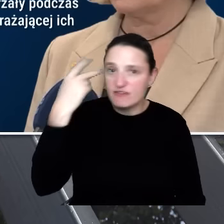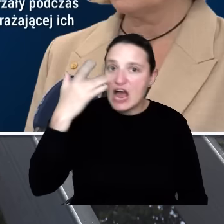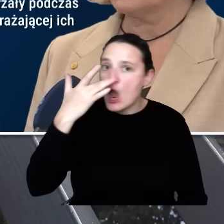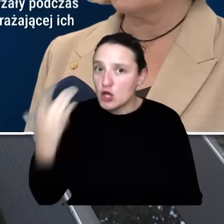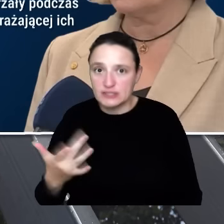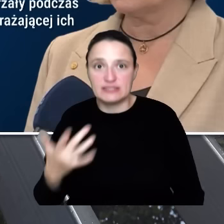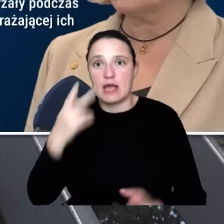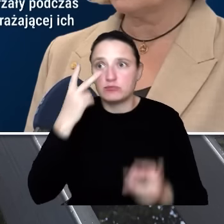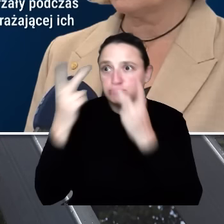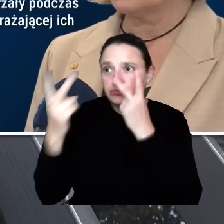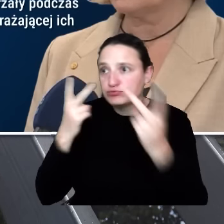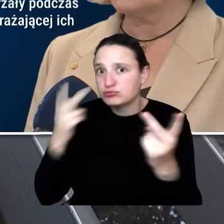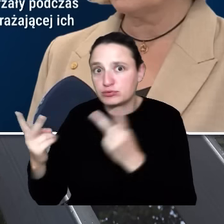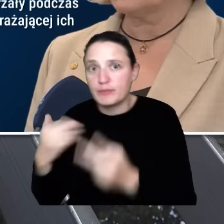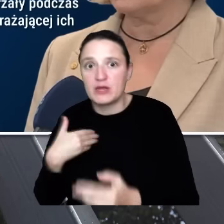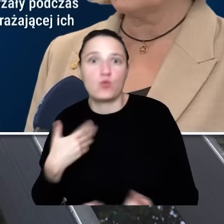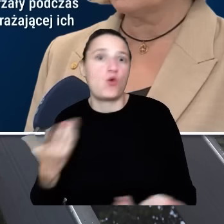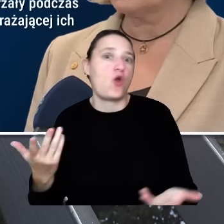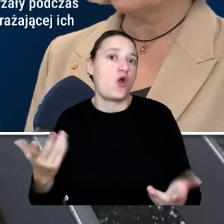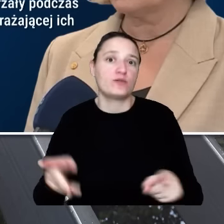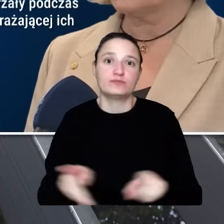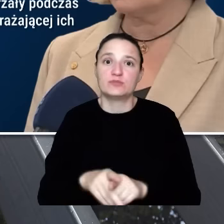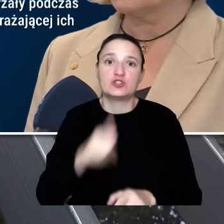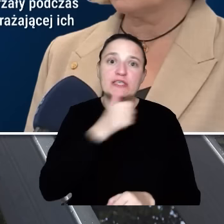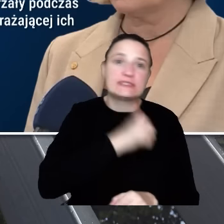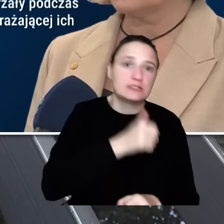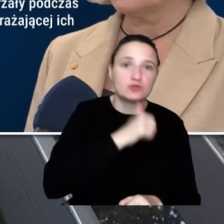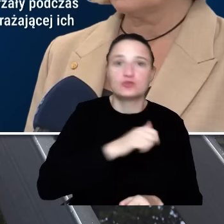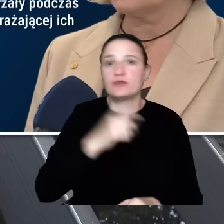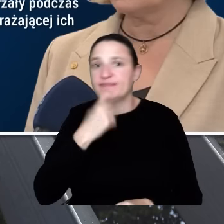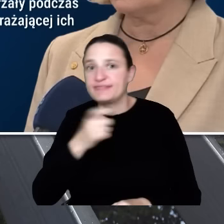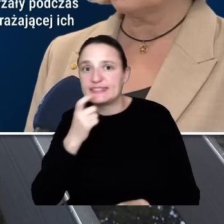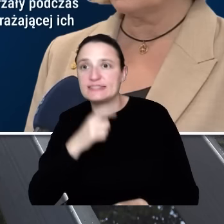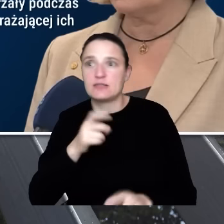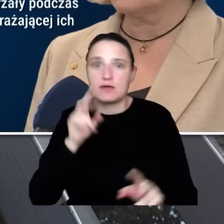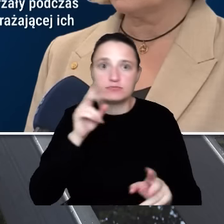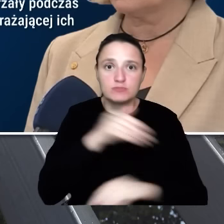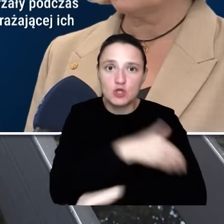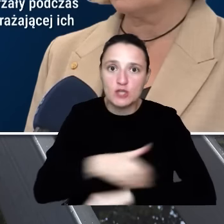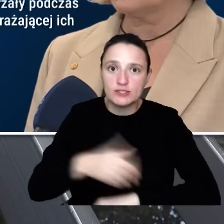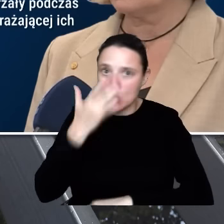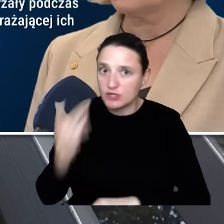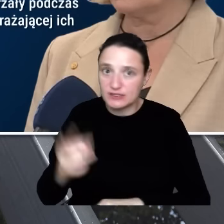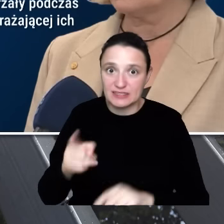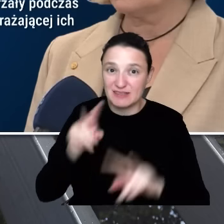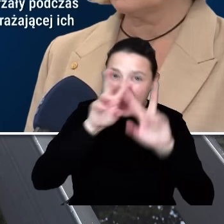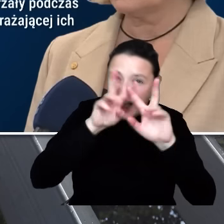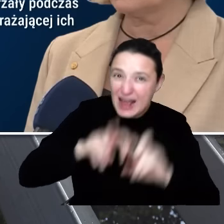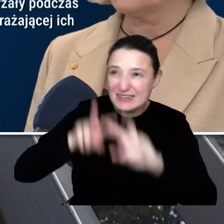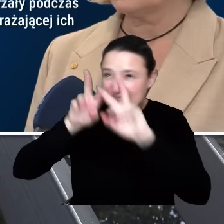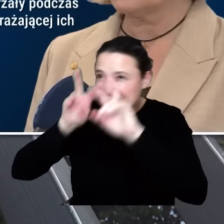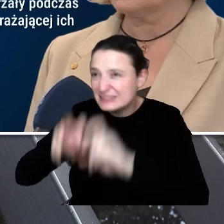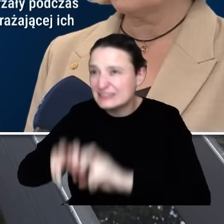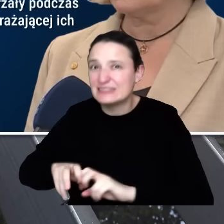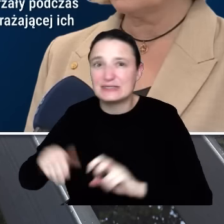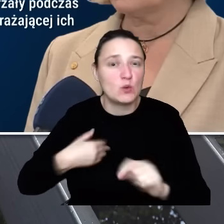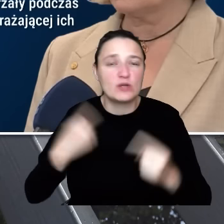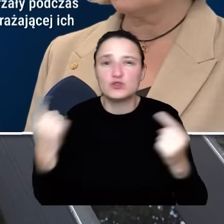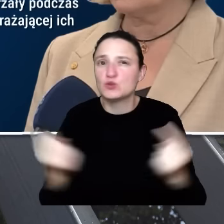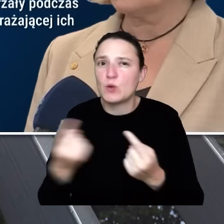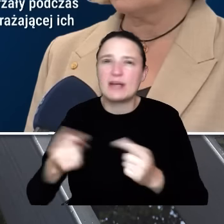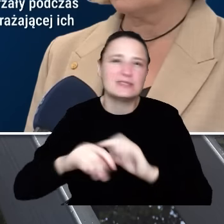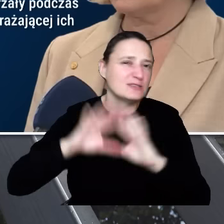litewsko-rosyjskiej czy fińsko-rosyjskiej i dokładnie przeanalizowali wszystkie możliwe sytuacje,